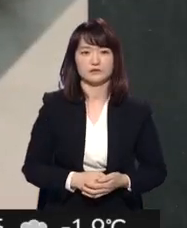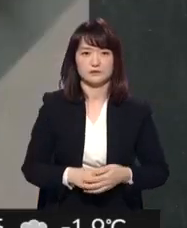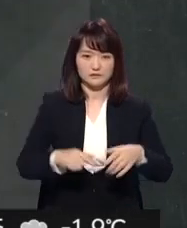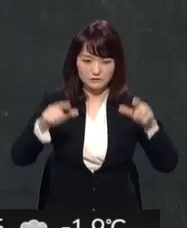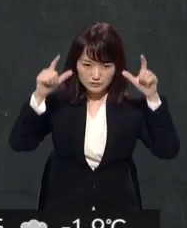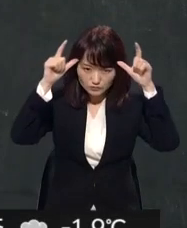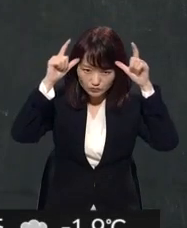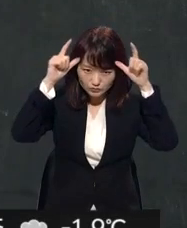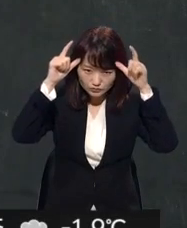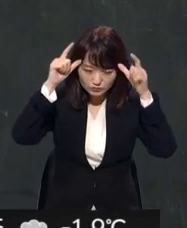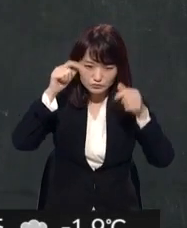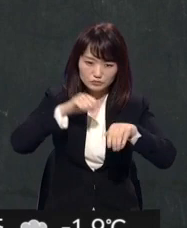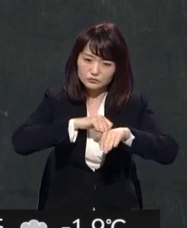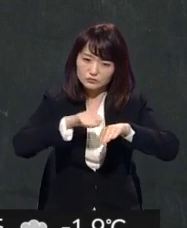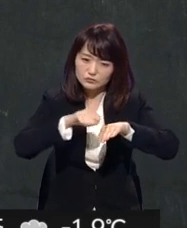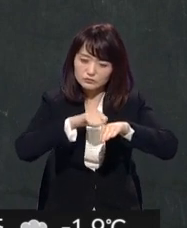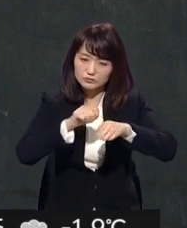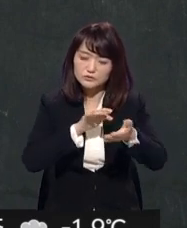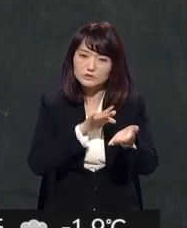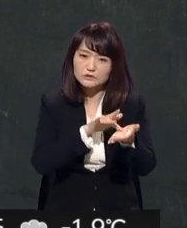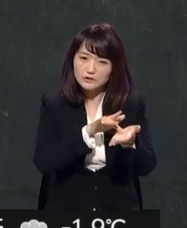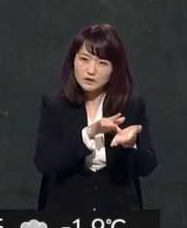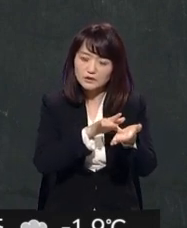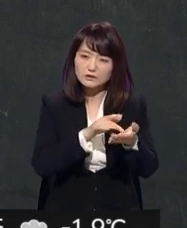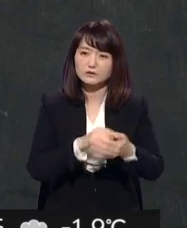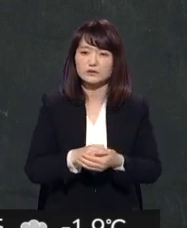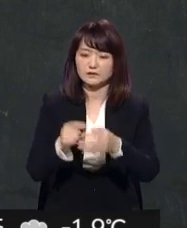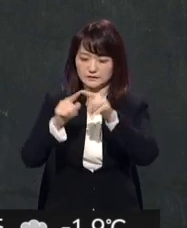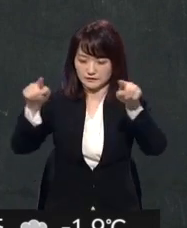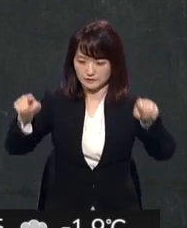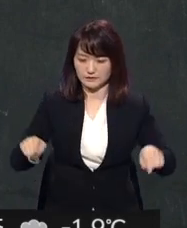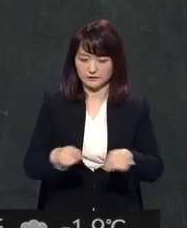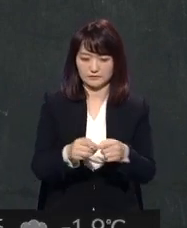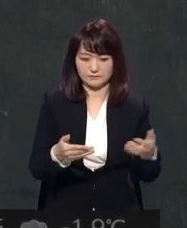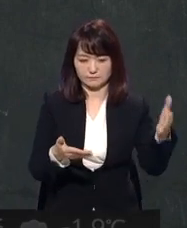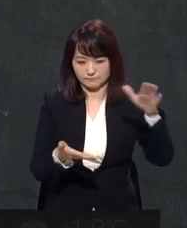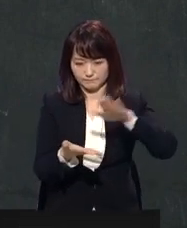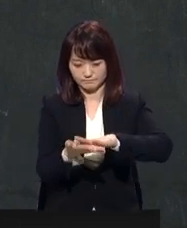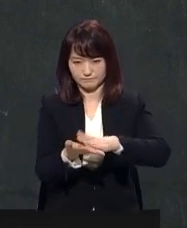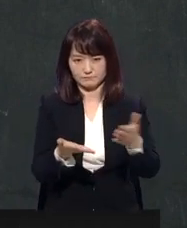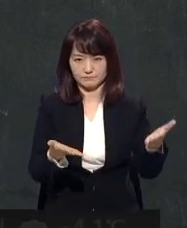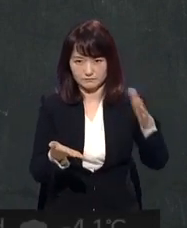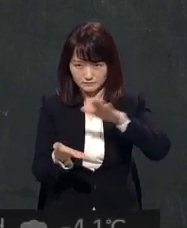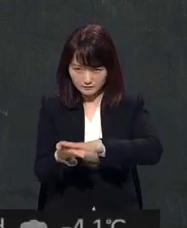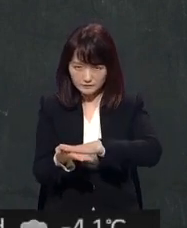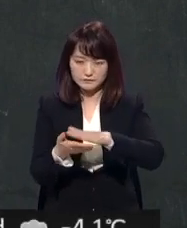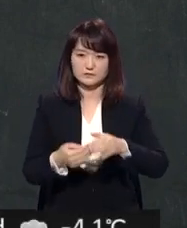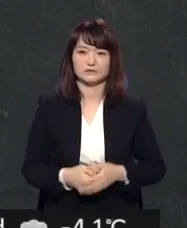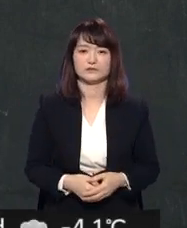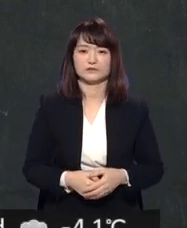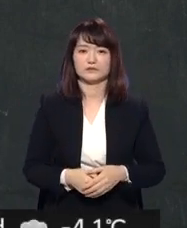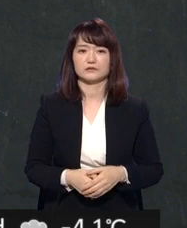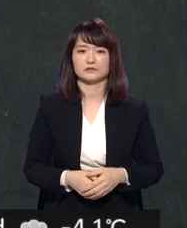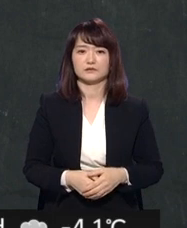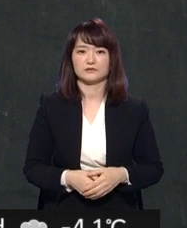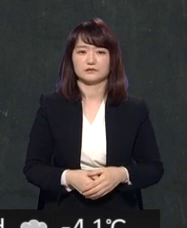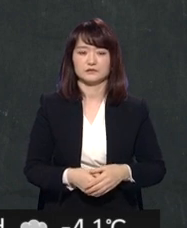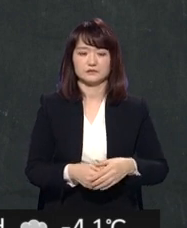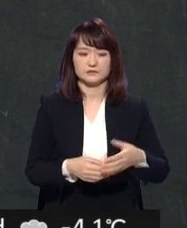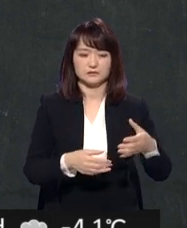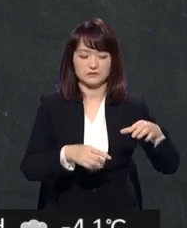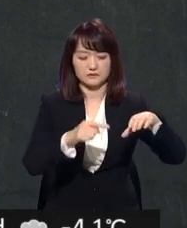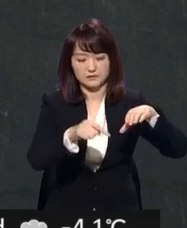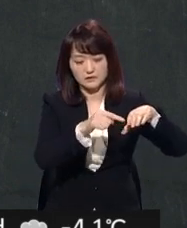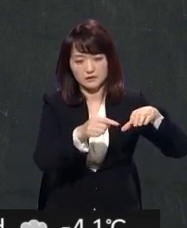솔 A4 용지를 가져가지고 아까 나왔던 그 용의 차량 7대 타이어를 전부 다 본을 또 와요 그래가지고 국과수에